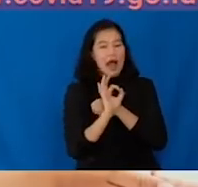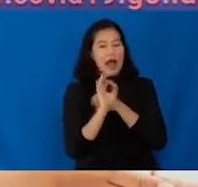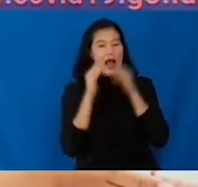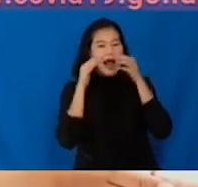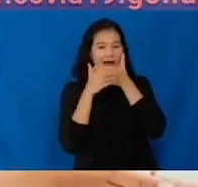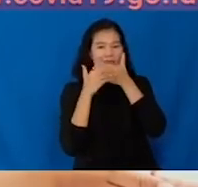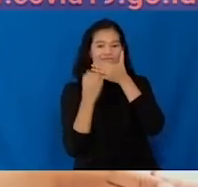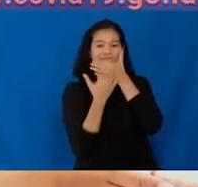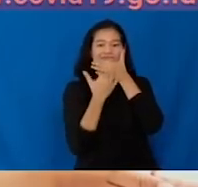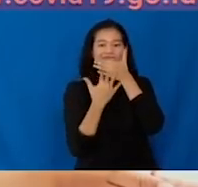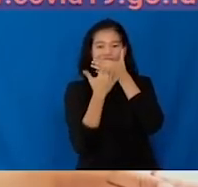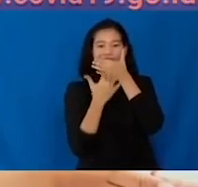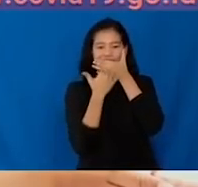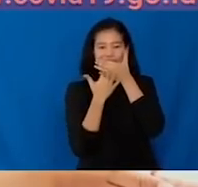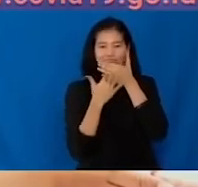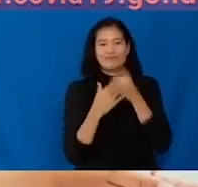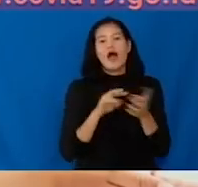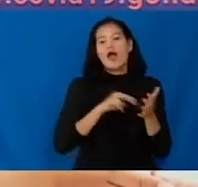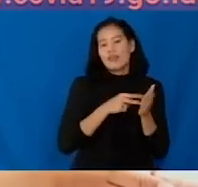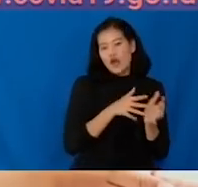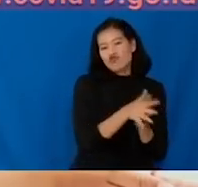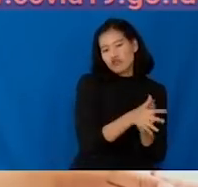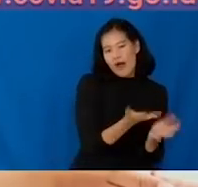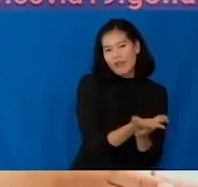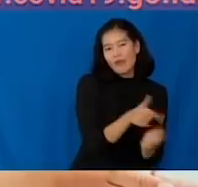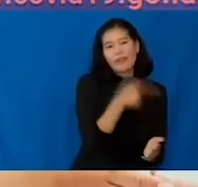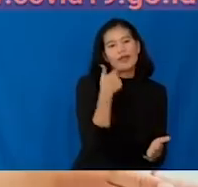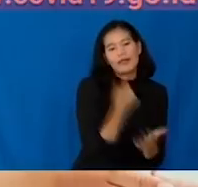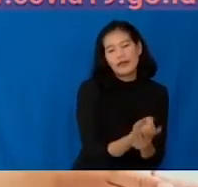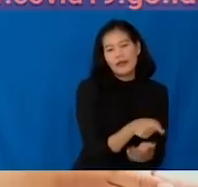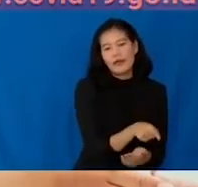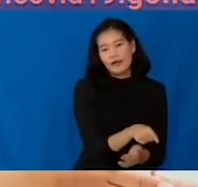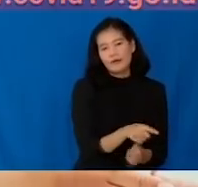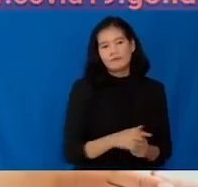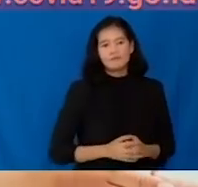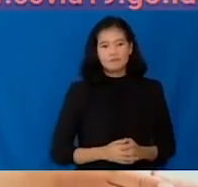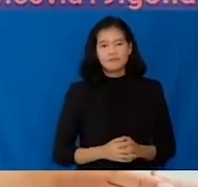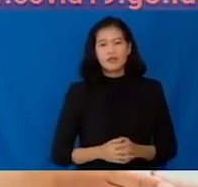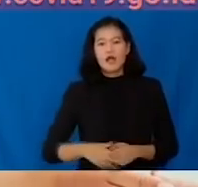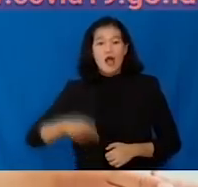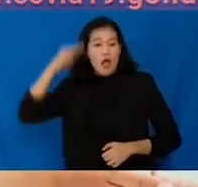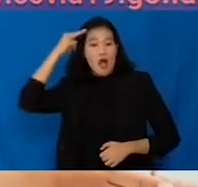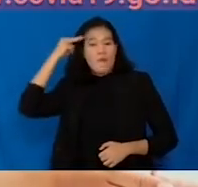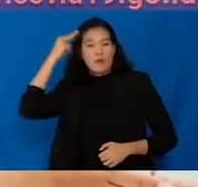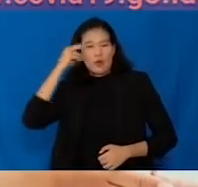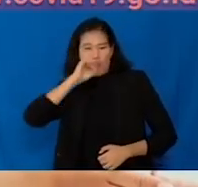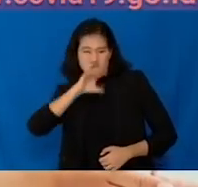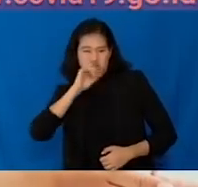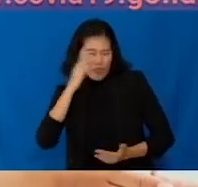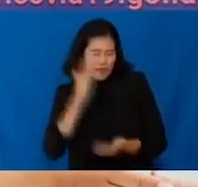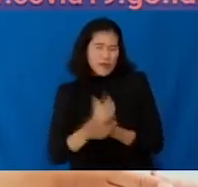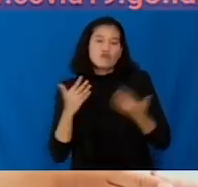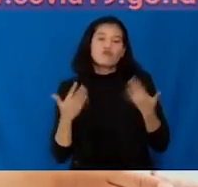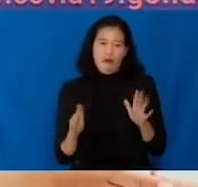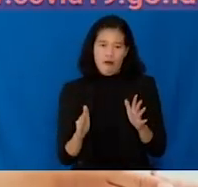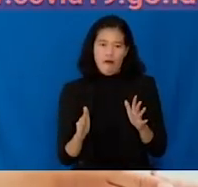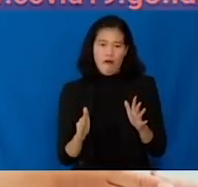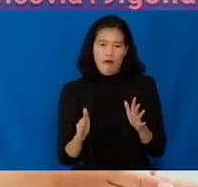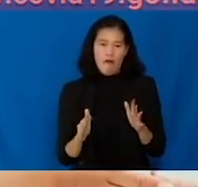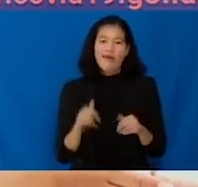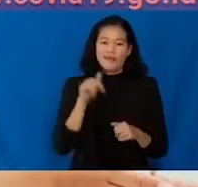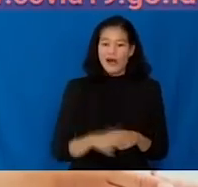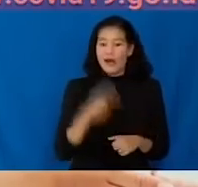mencuci tangan menjadi sesuatu yang penting Hai seruan pemerintah sudah tegas tinggal dijalankan